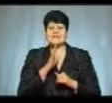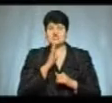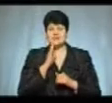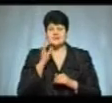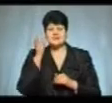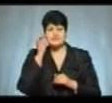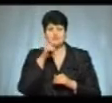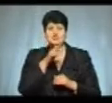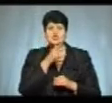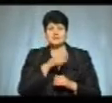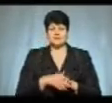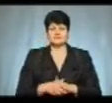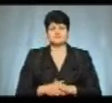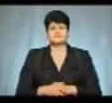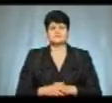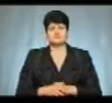часи.